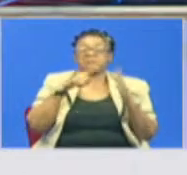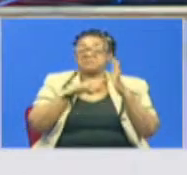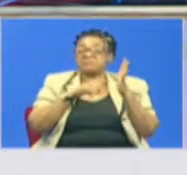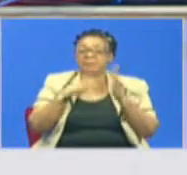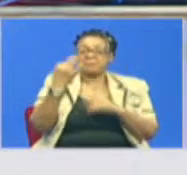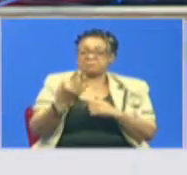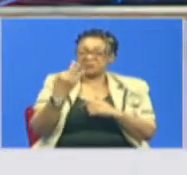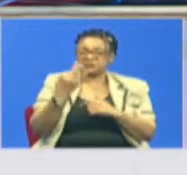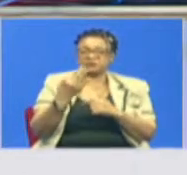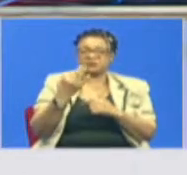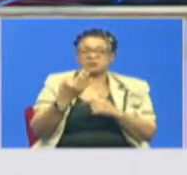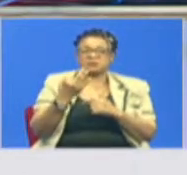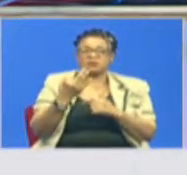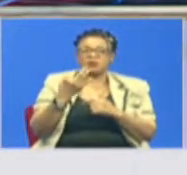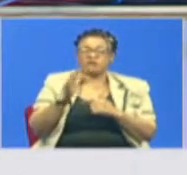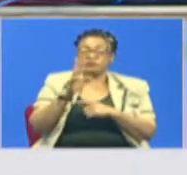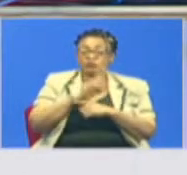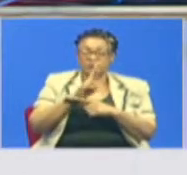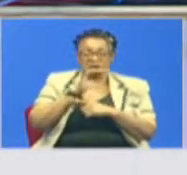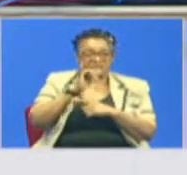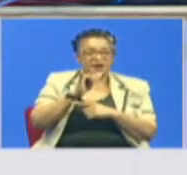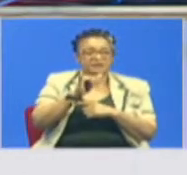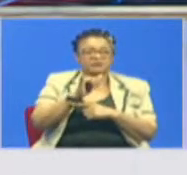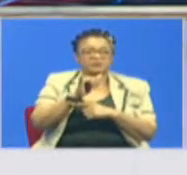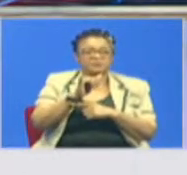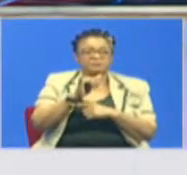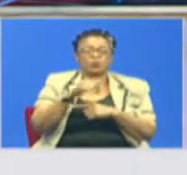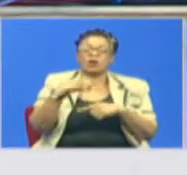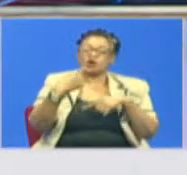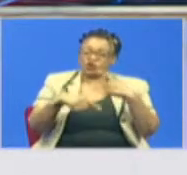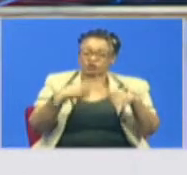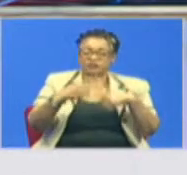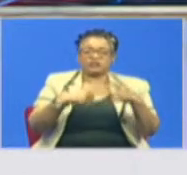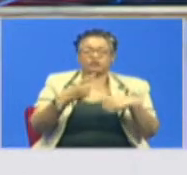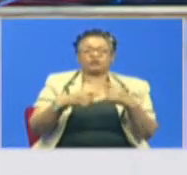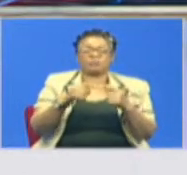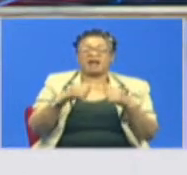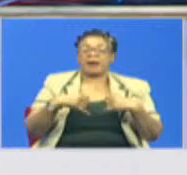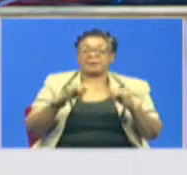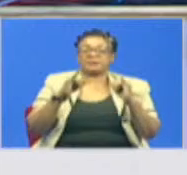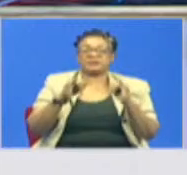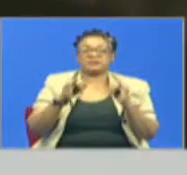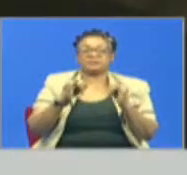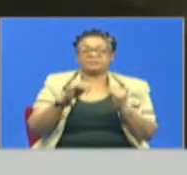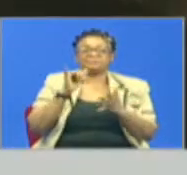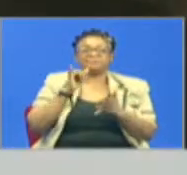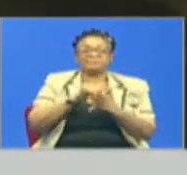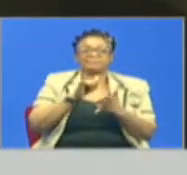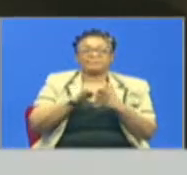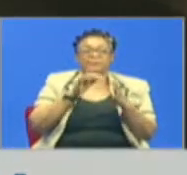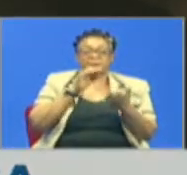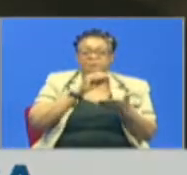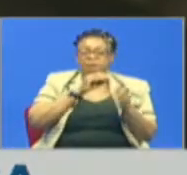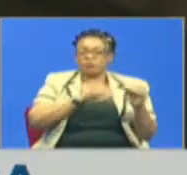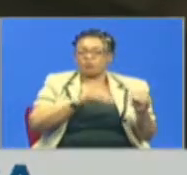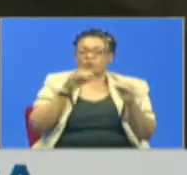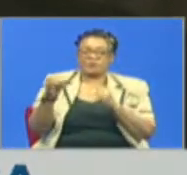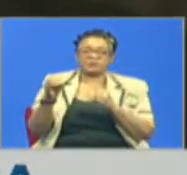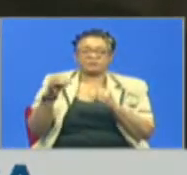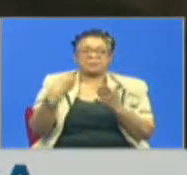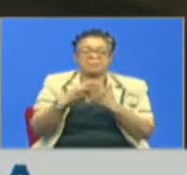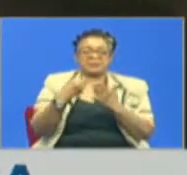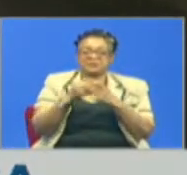ili kuchochea utumizi wa malipo ya kielektroniki zitaendelea kutekelezwa. Uhamishaji pesa kati ya akaunti za benki na simu